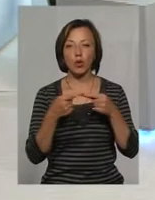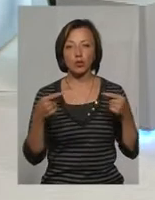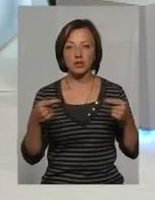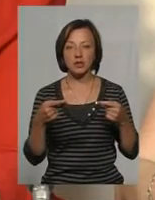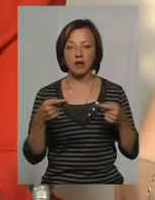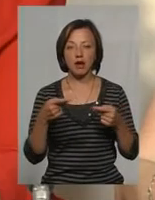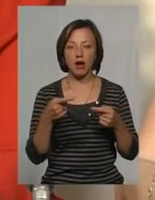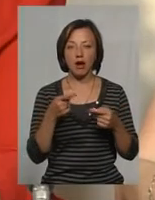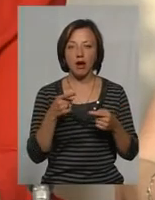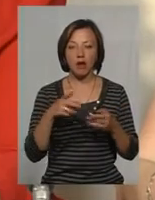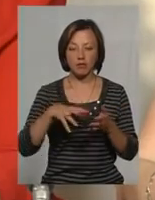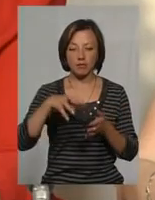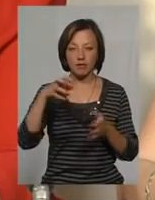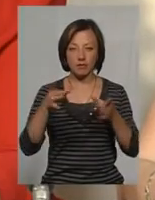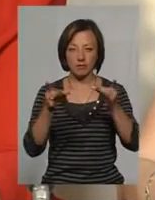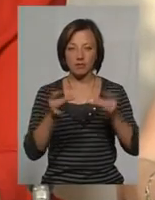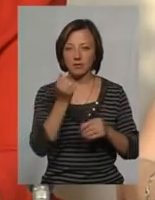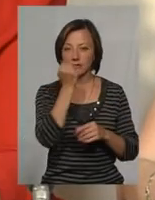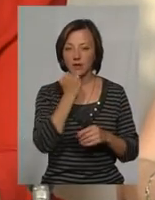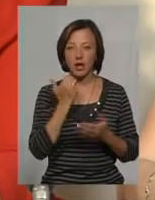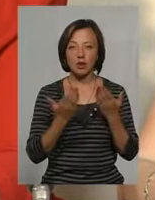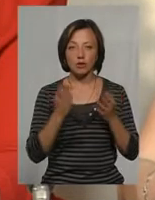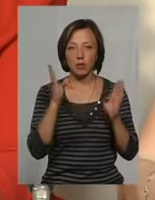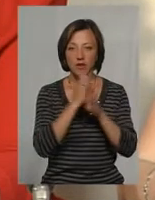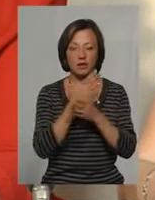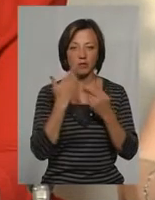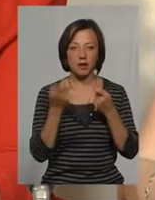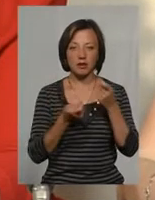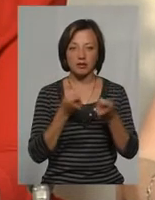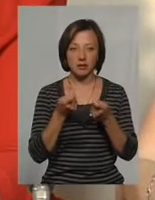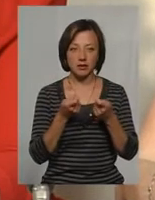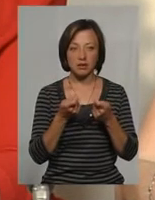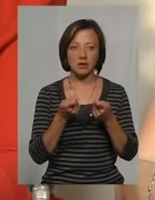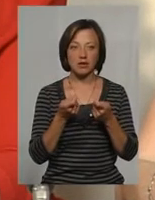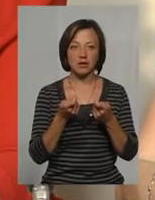є. Якщо відсутній доступ кисню, збудник, спори,